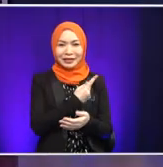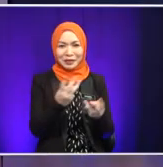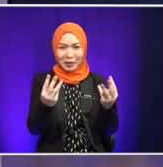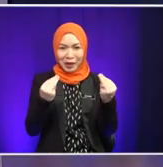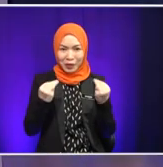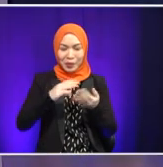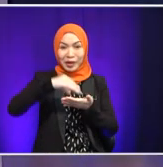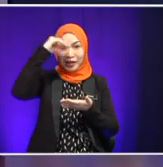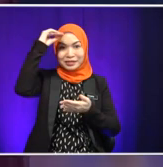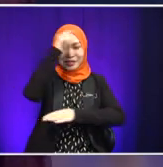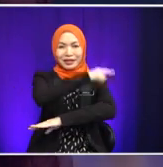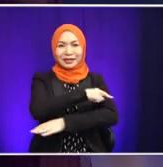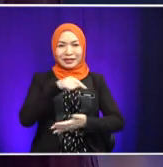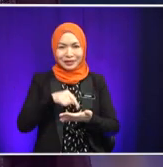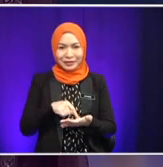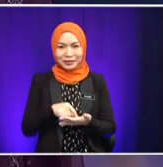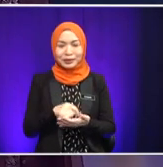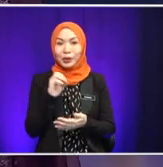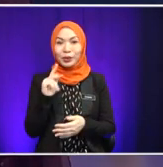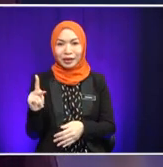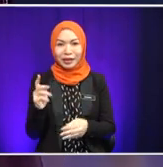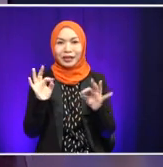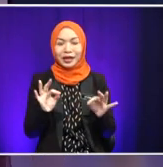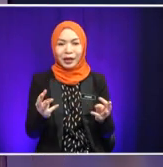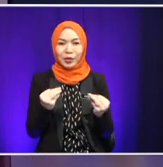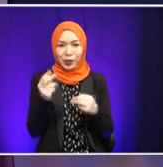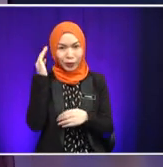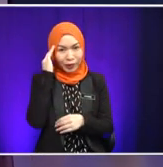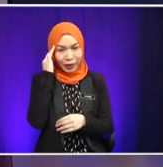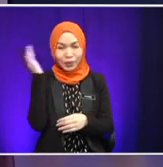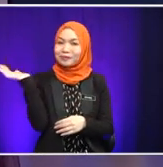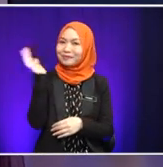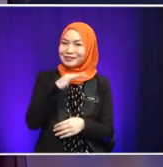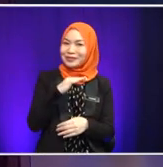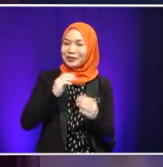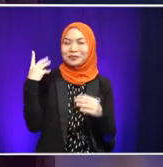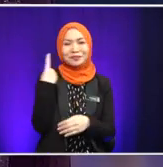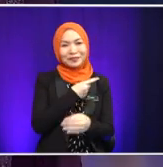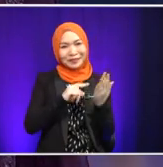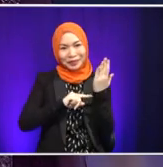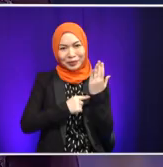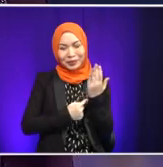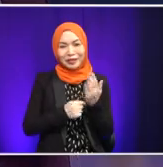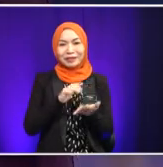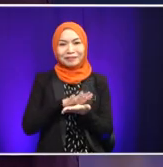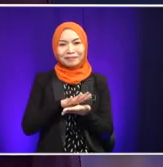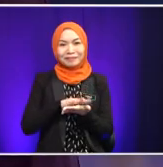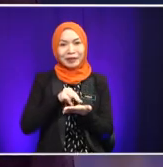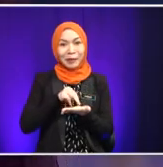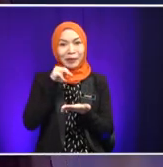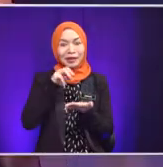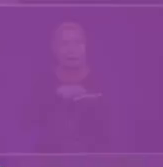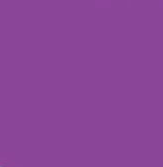Nah aku mau tunggu lah oke kalau ndak tahu apa dia Zoom Kita mulihkan kelas kita dalam slot menengah rendah